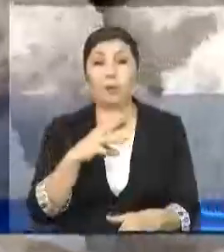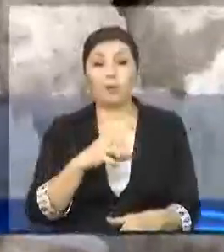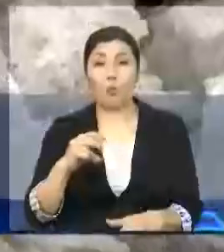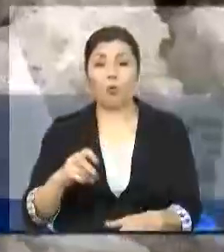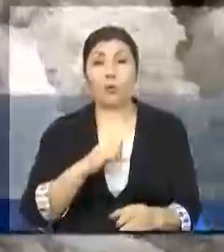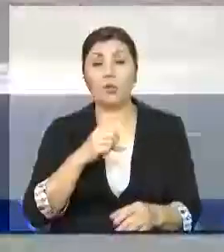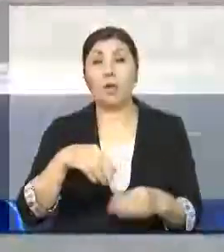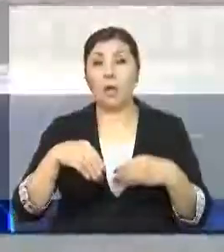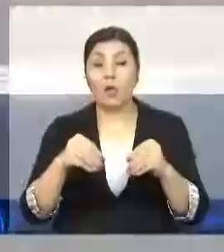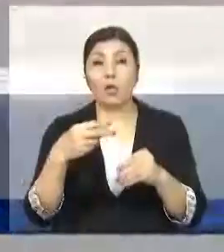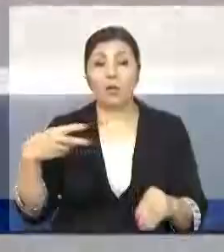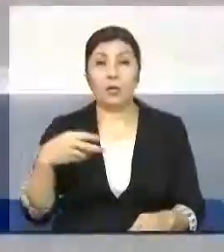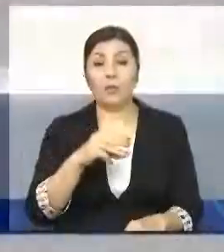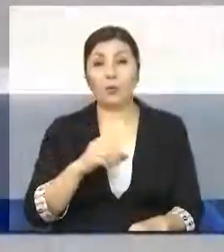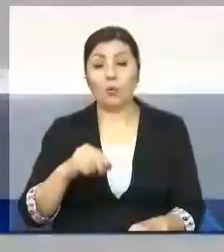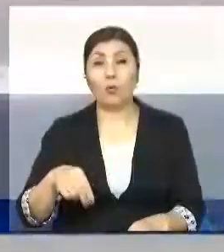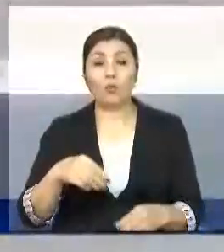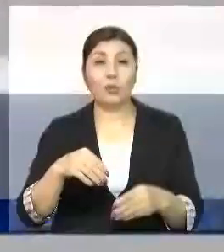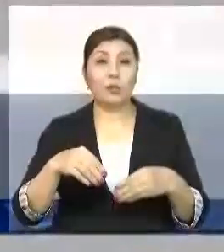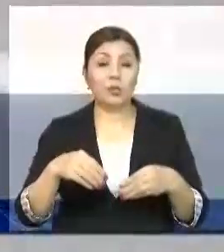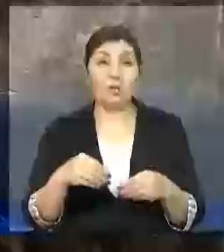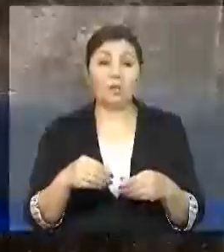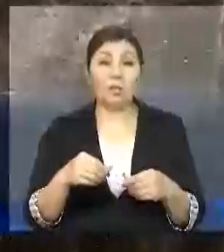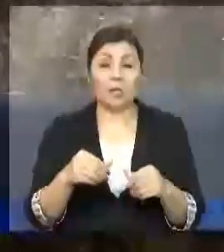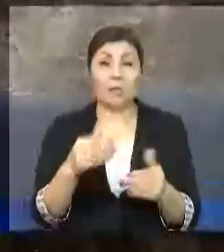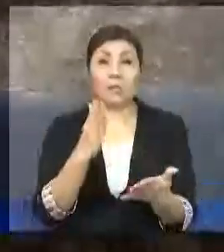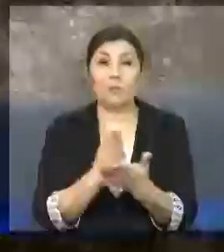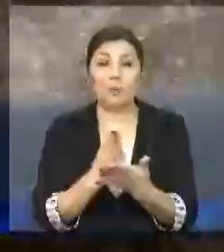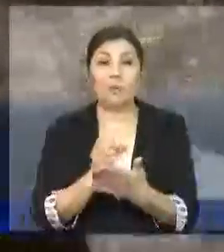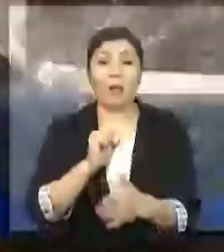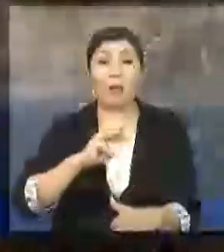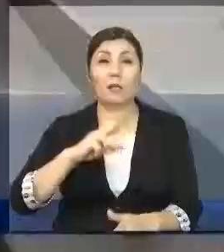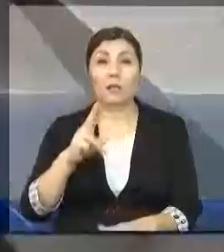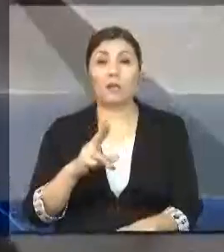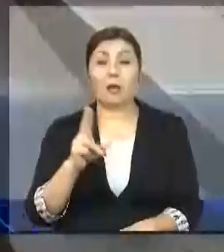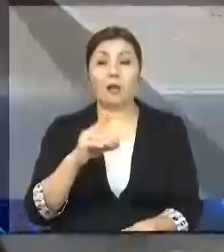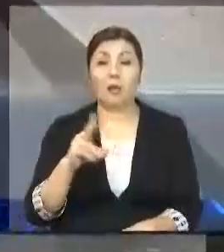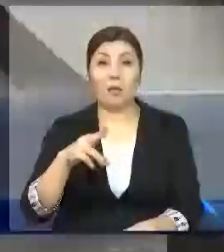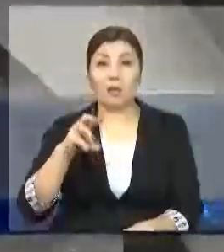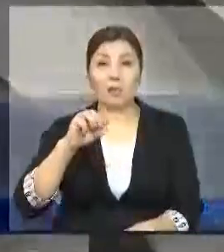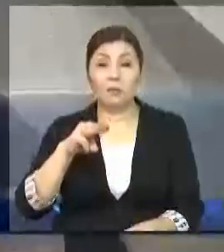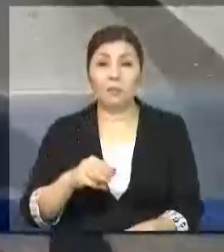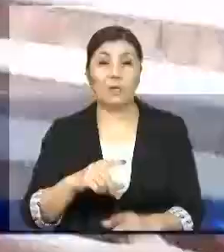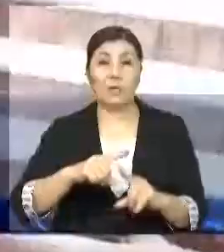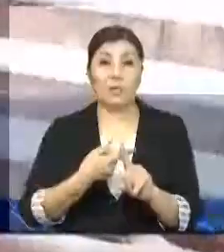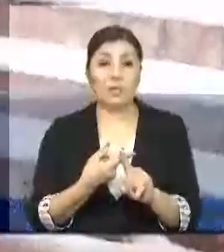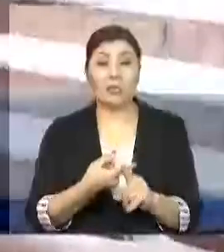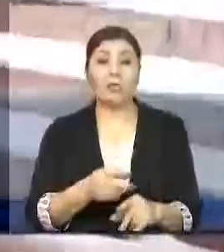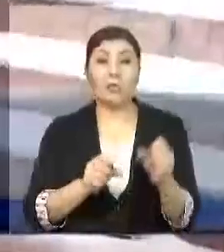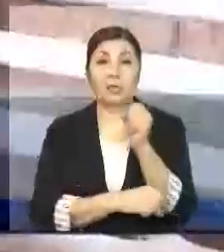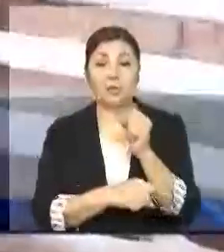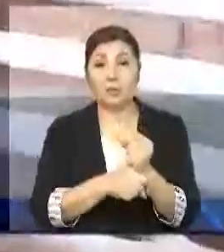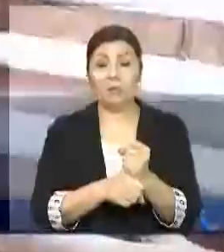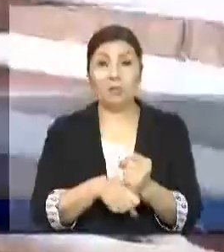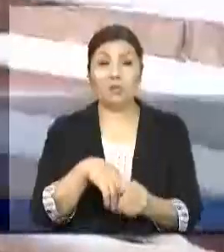2000 тонна құм бар. Қала тазалығына жауаптылардың бірі АТК қызмет жеке серіктестігі мердігер мекеме өкілі техникада жұмысшы да